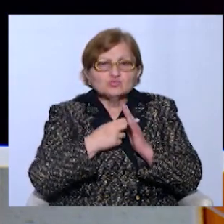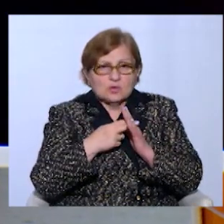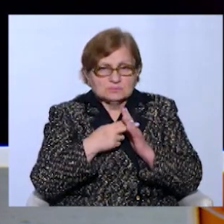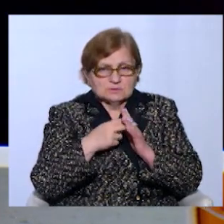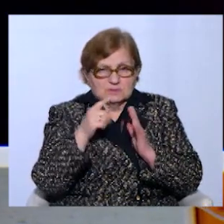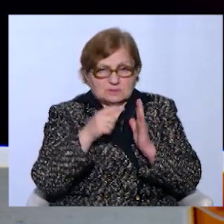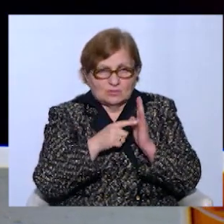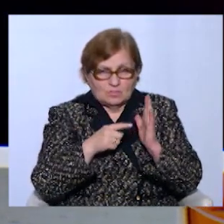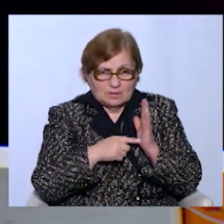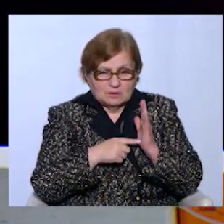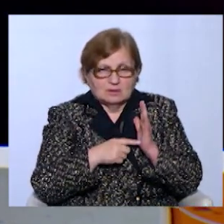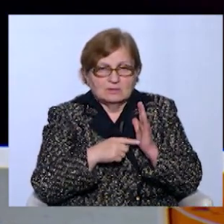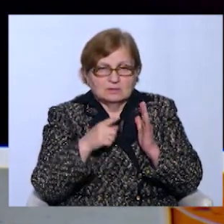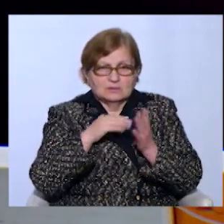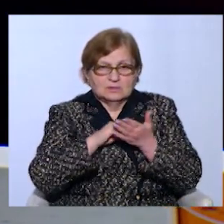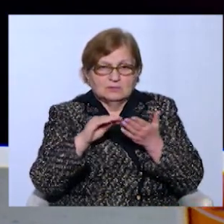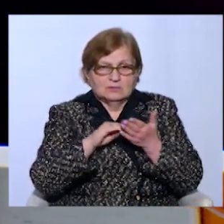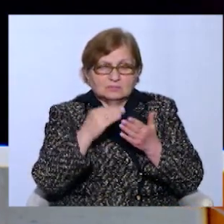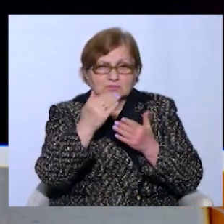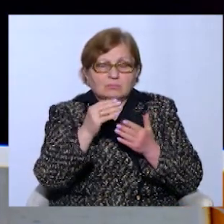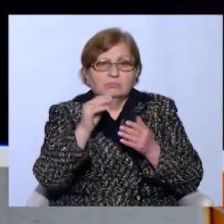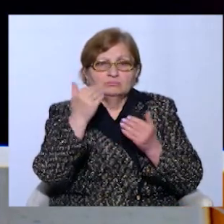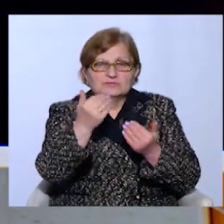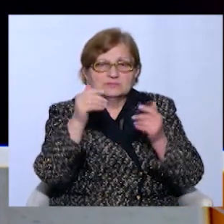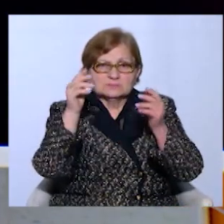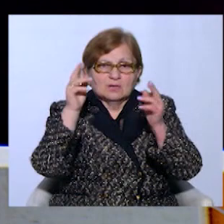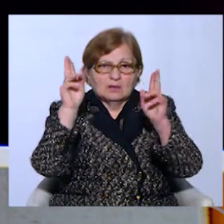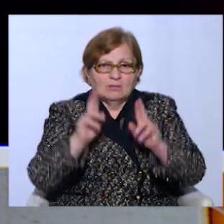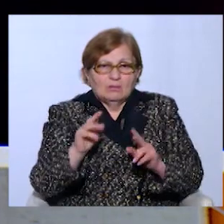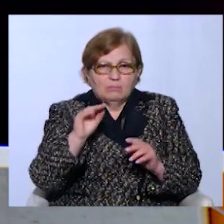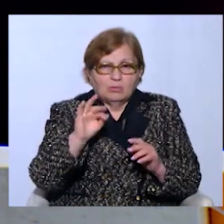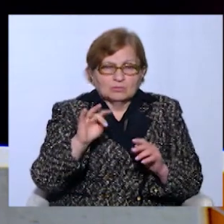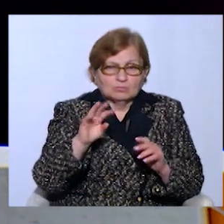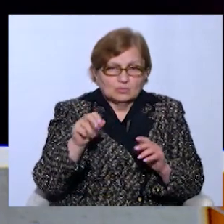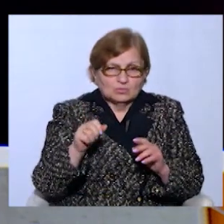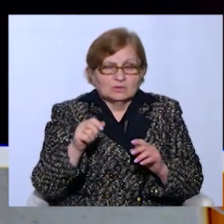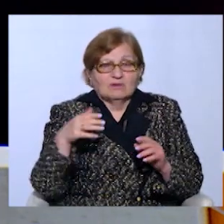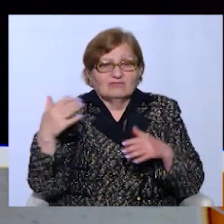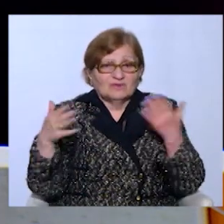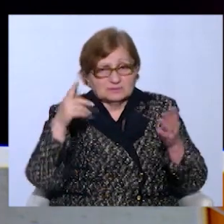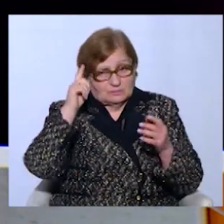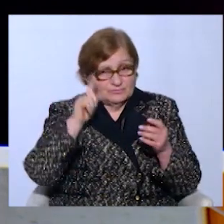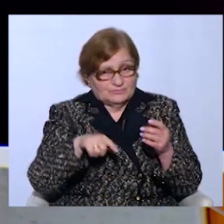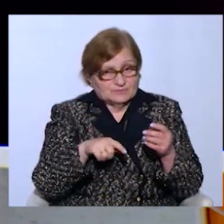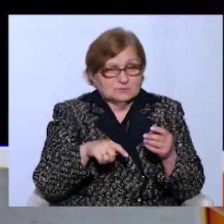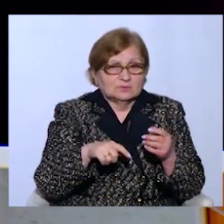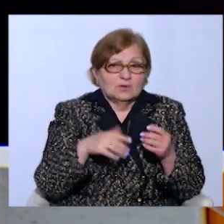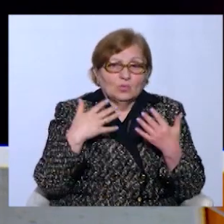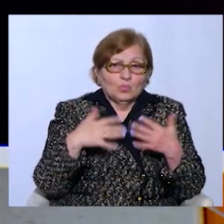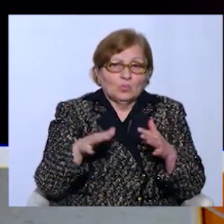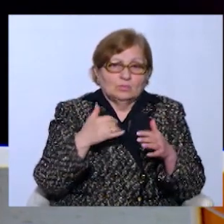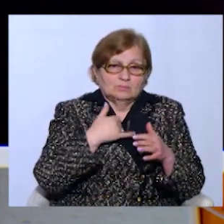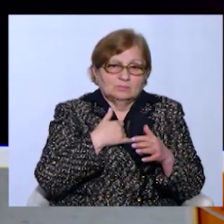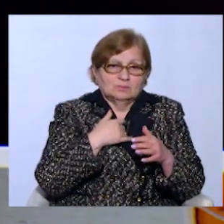და წერტ ამ დიაგონალის ფორმულას და ვიგებთ მედიანას, იმიტომ რომ გვერდები არის ცნობილი და რაც თავარია ჩვენ გვაქვს უკვე